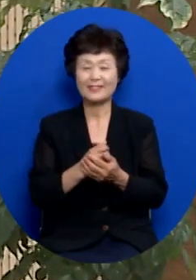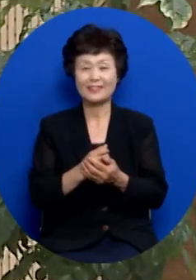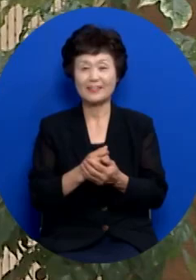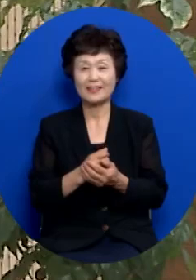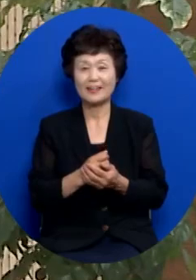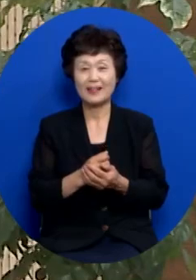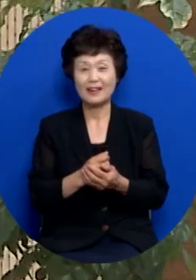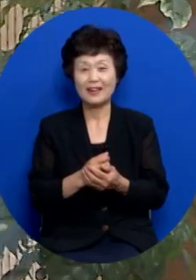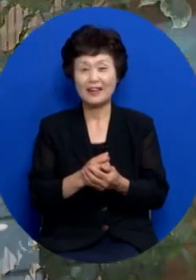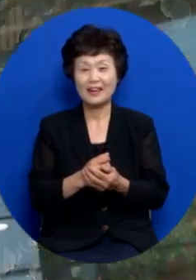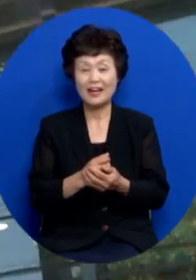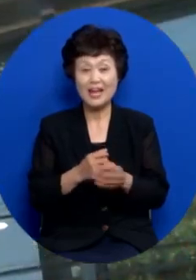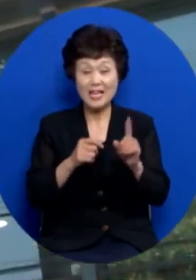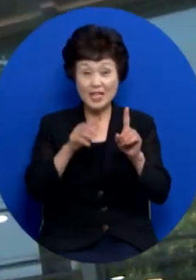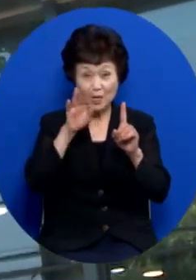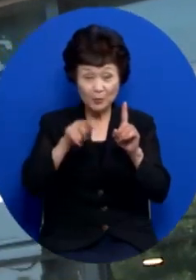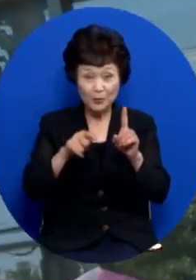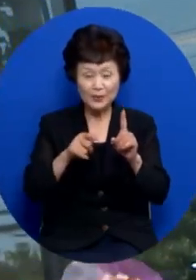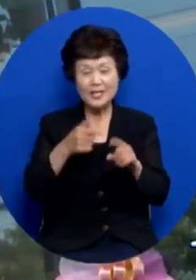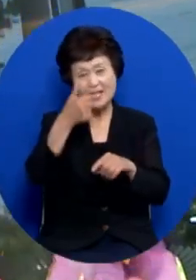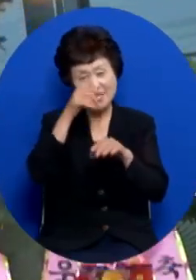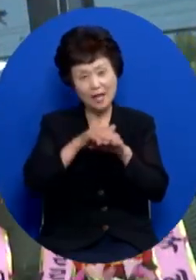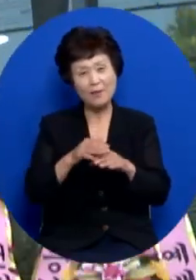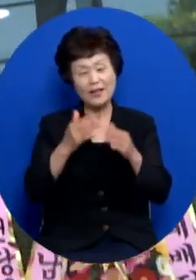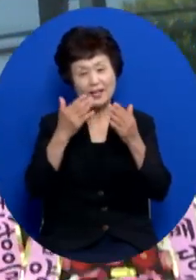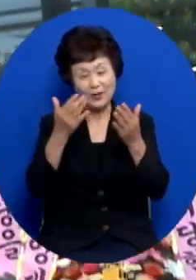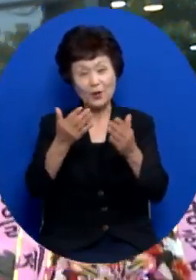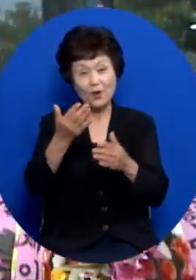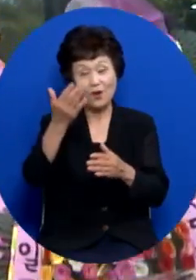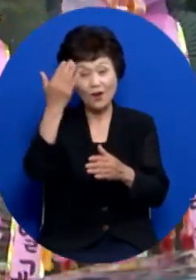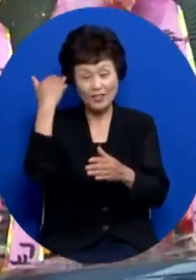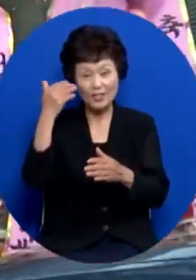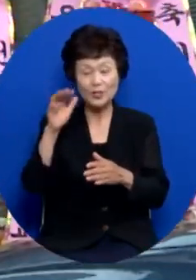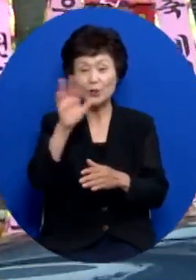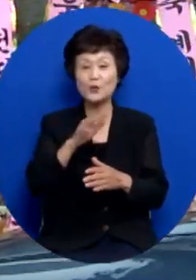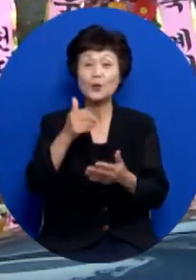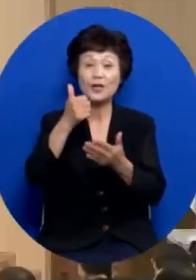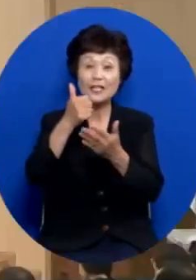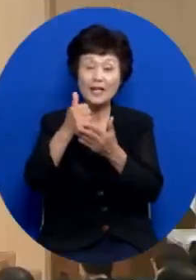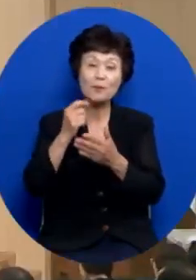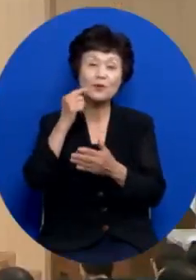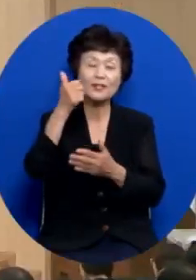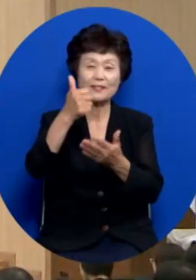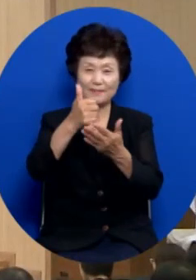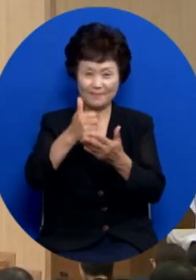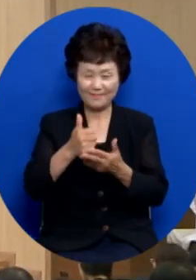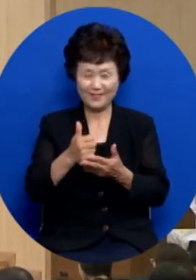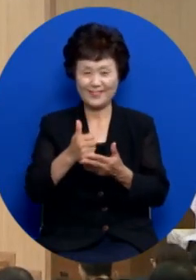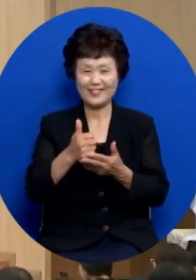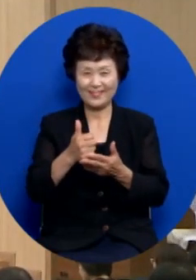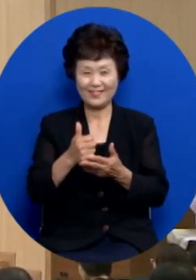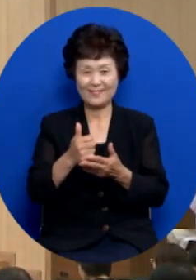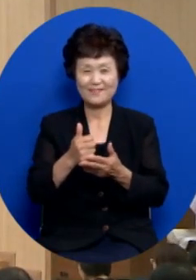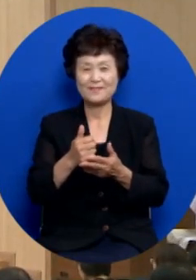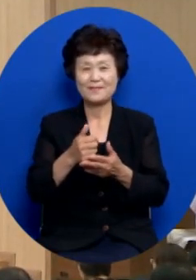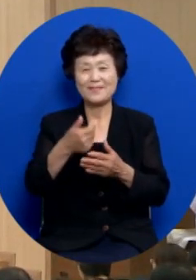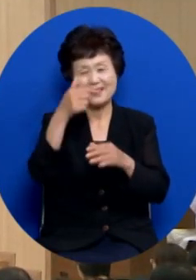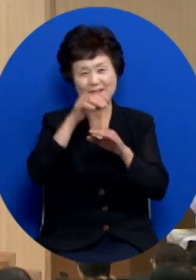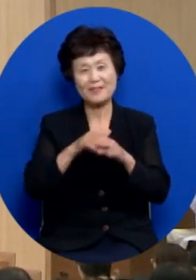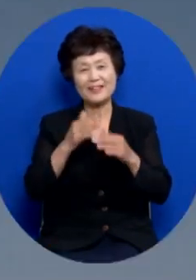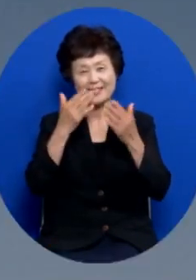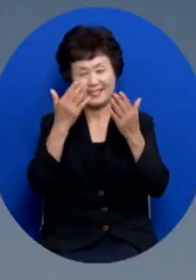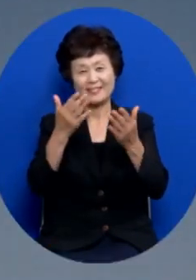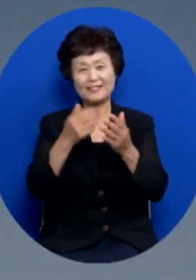일본에는 간단한 예배를 드리고 전경총회장이신 김태형 목사님을 모시고 말씀을 나누었습니다.